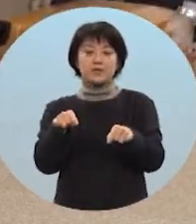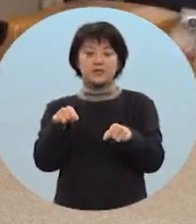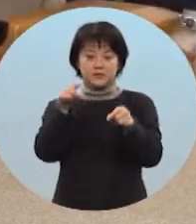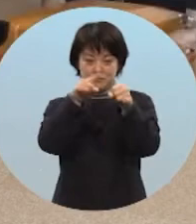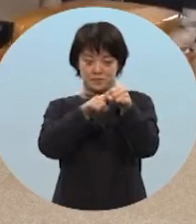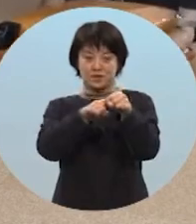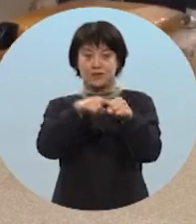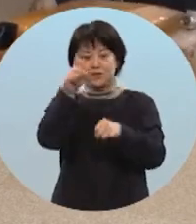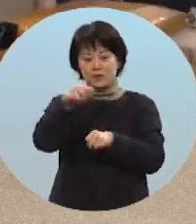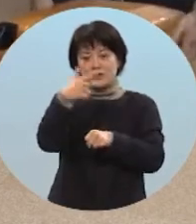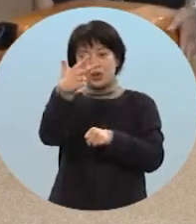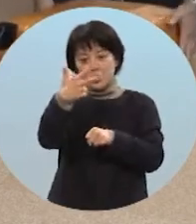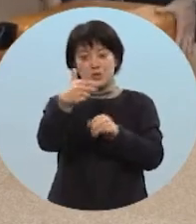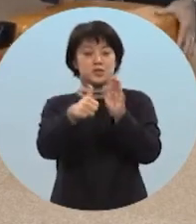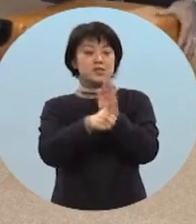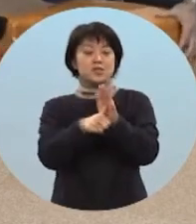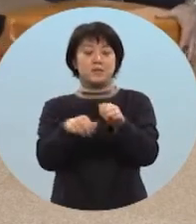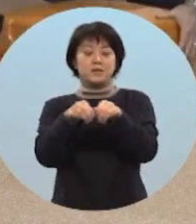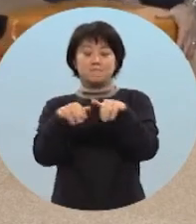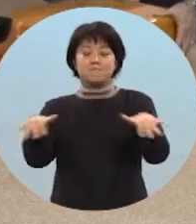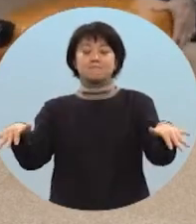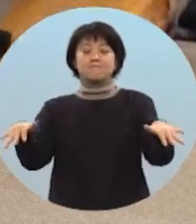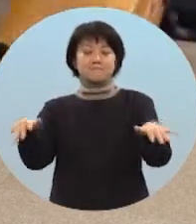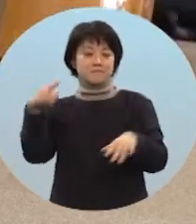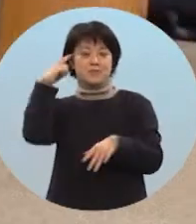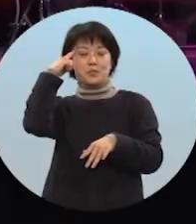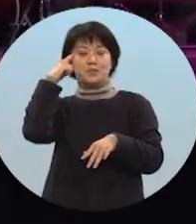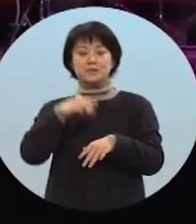。ジャズファンは結構知ってると思います、はい、